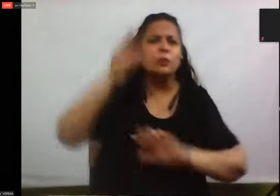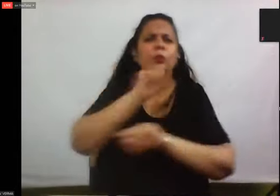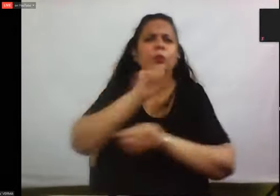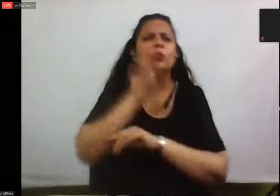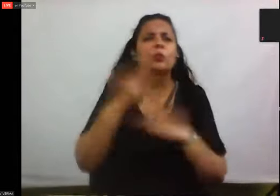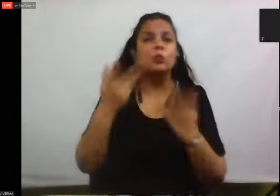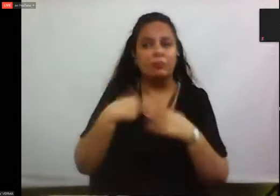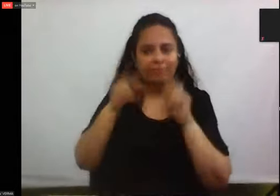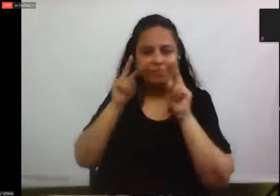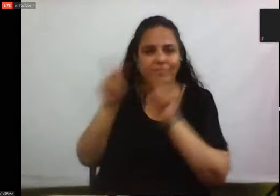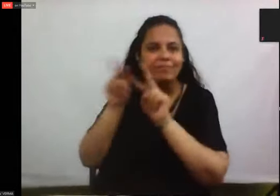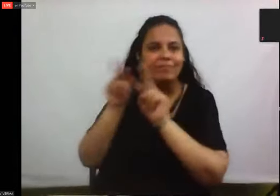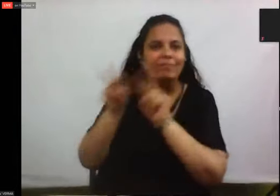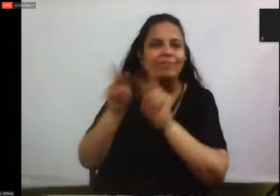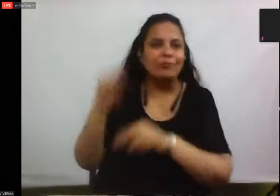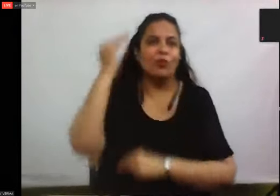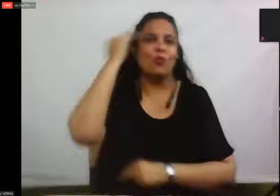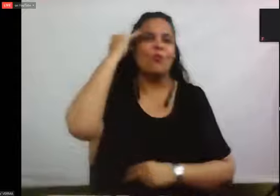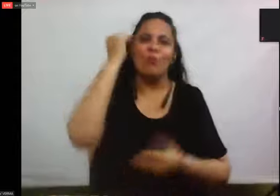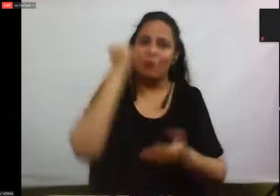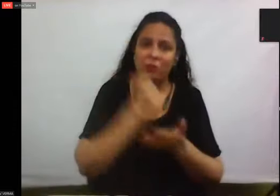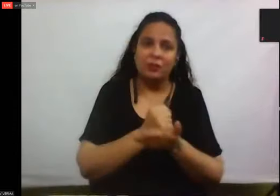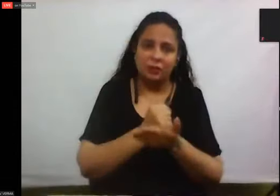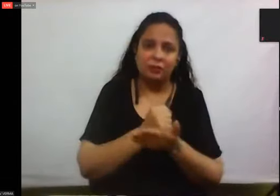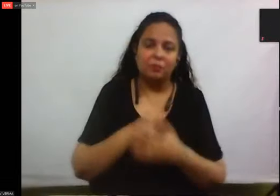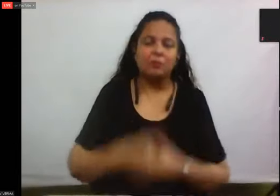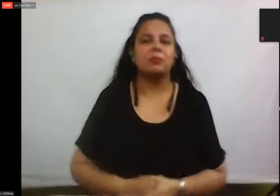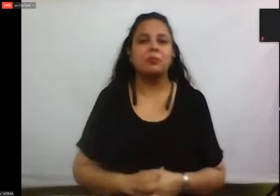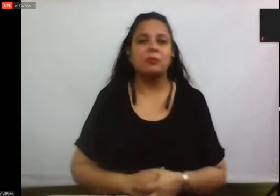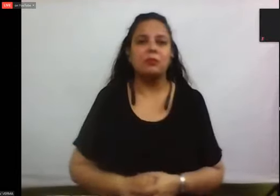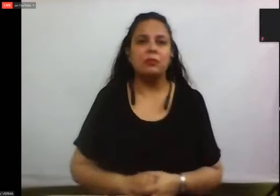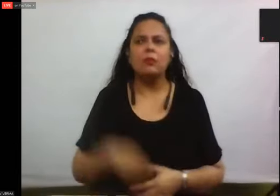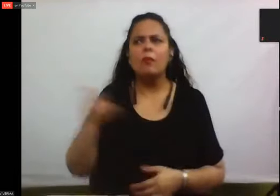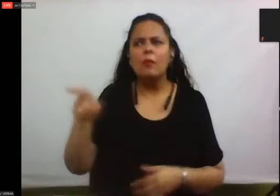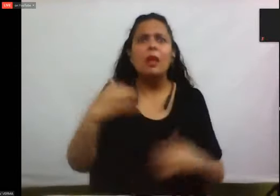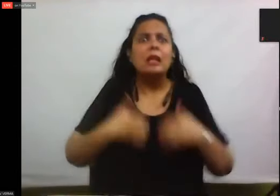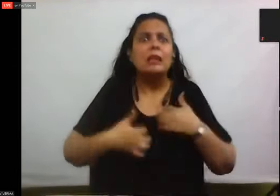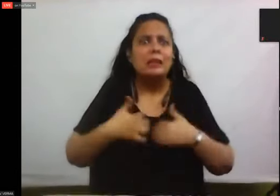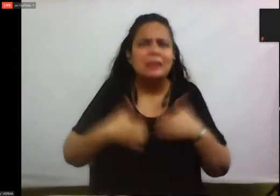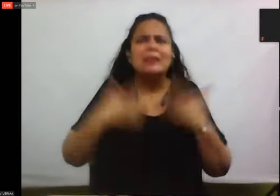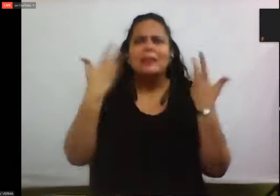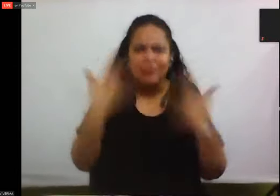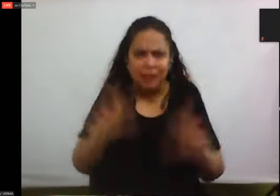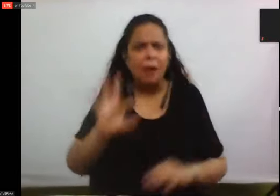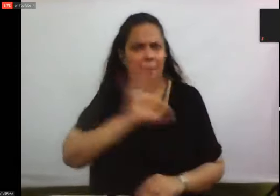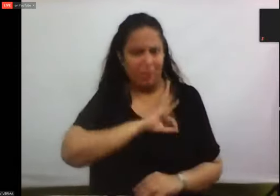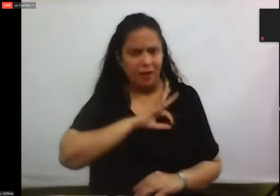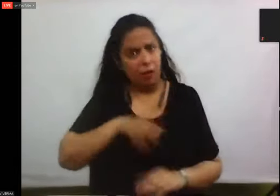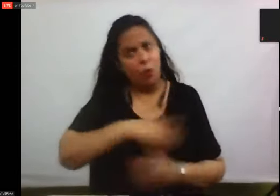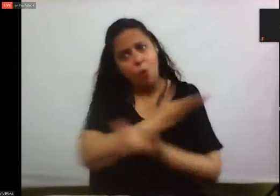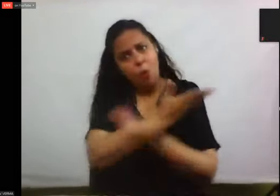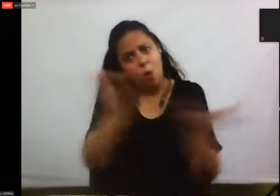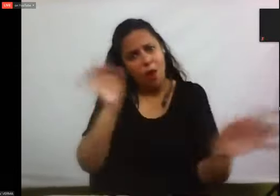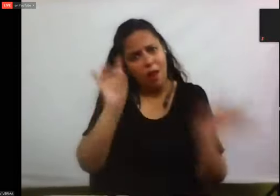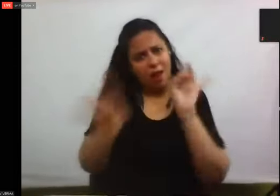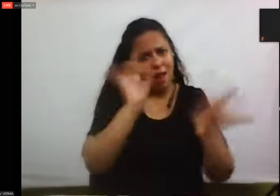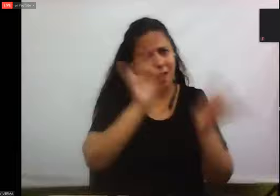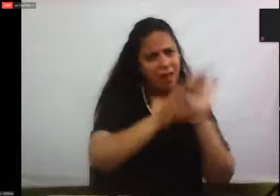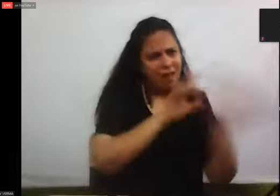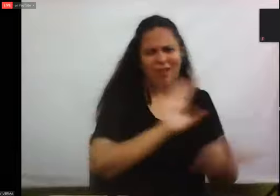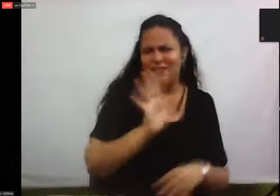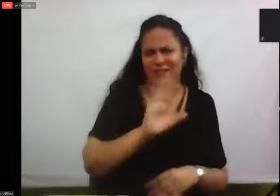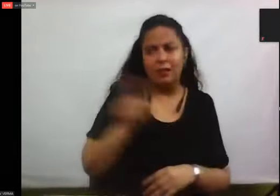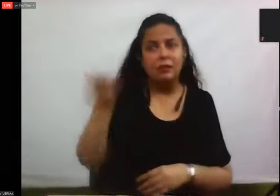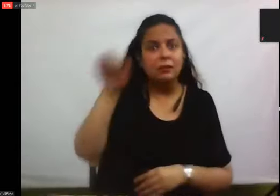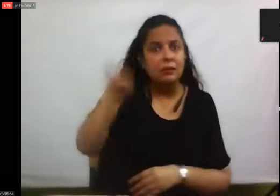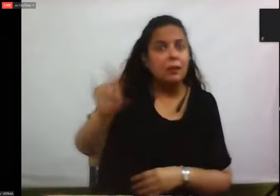तो आपको देखना होगा किस चीज में, किसी चीज में तो इंटरेस्ट होगा, कोई चीज तो उसको पसंद होगी, उस चीज का इस्तेमाल करके उसको